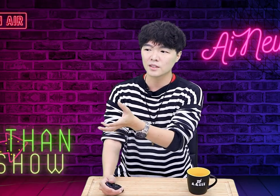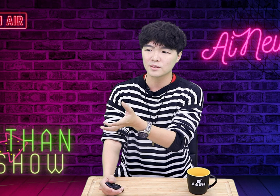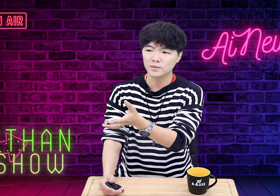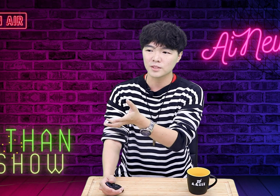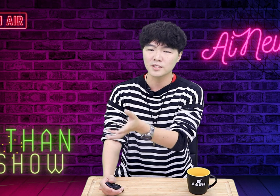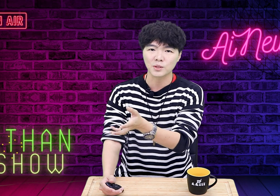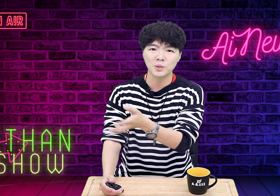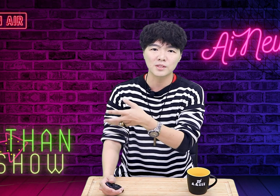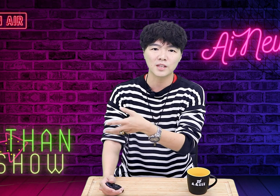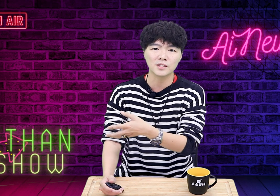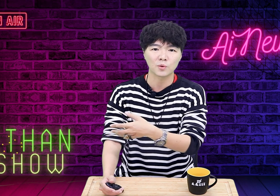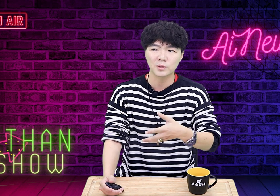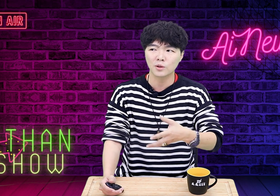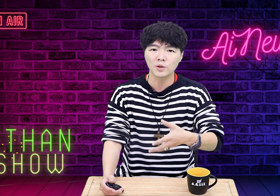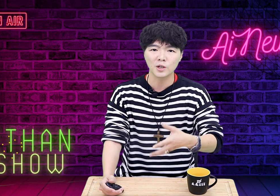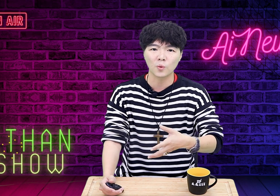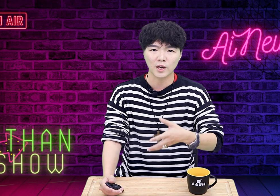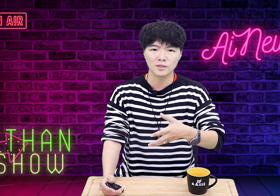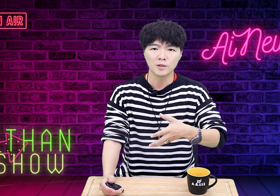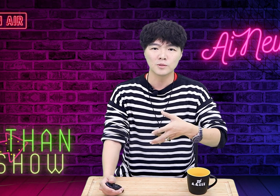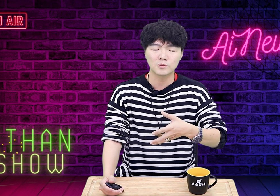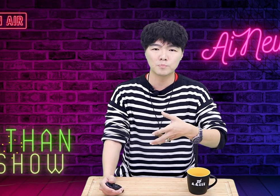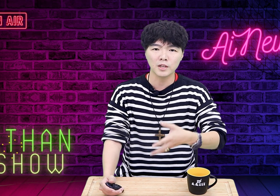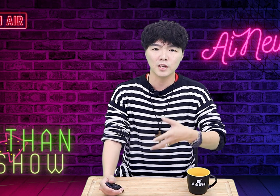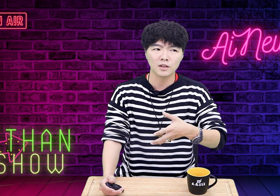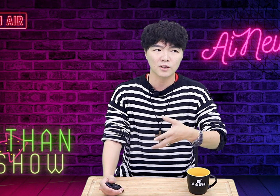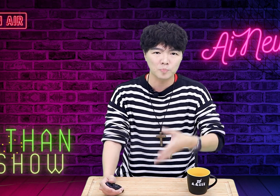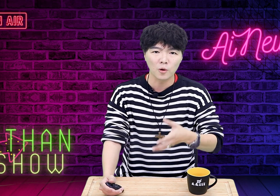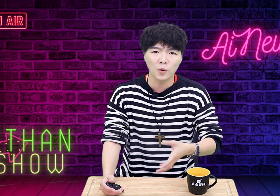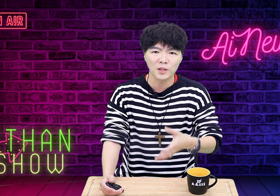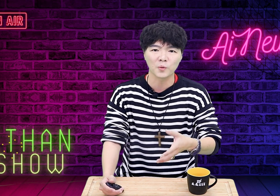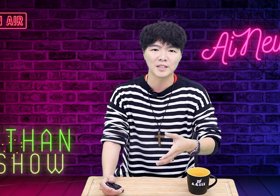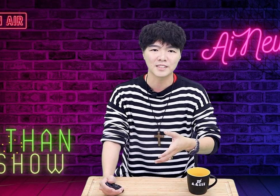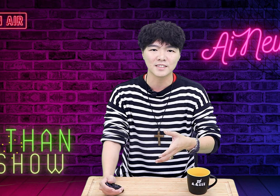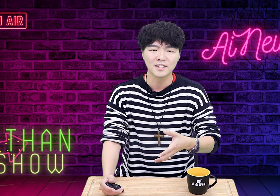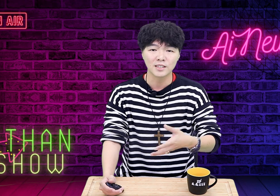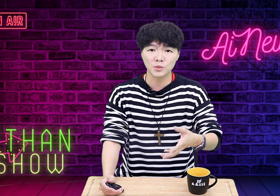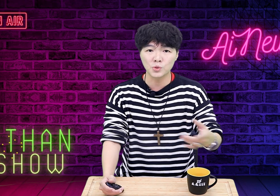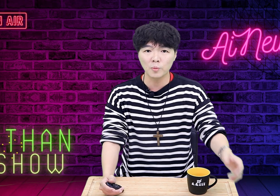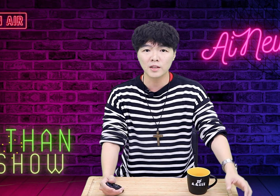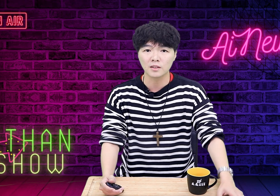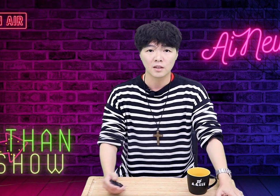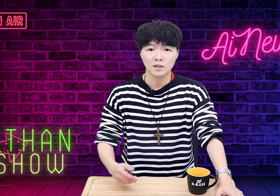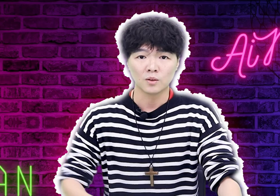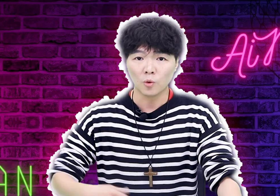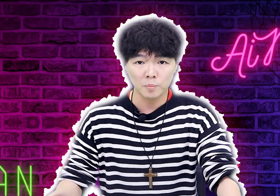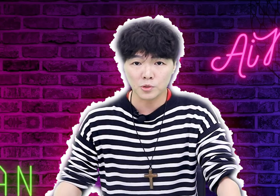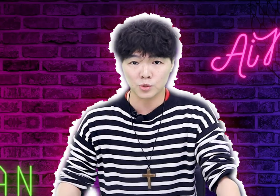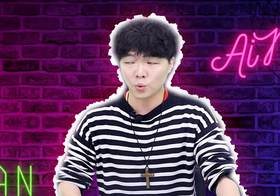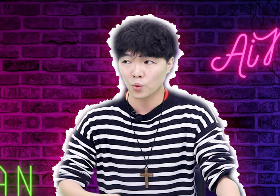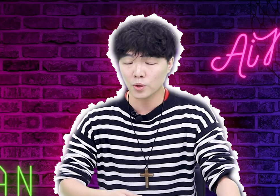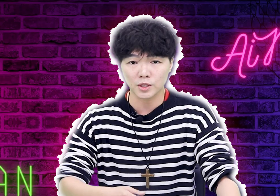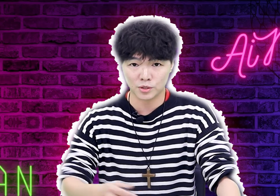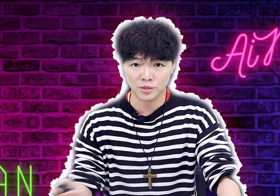这个演讲出来的四天前，我们的共和国还是濒临崩溃的危机。根据 Joe Biden， 我们不